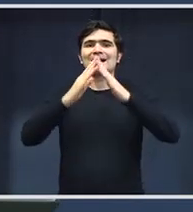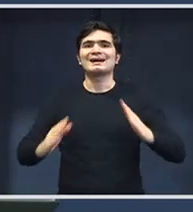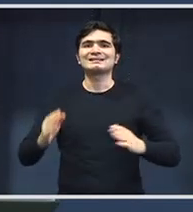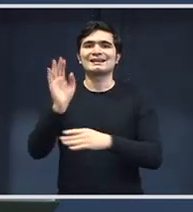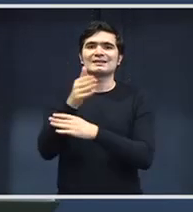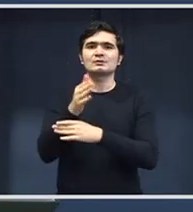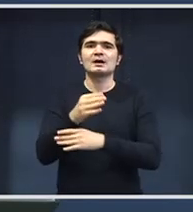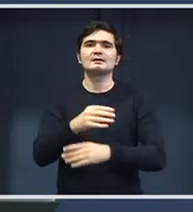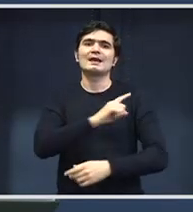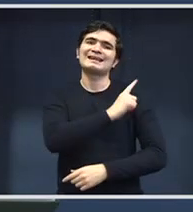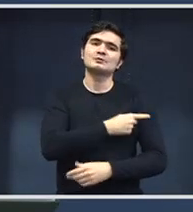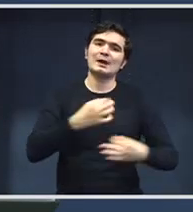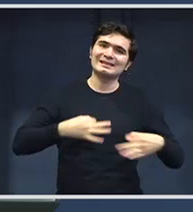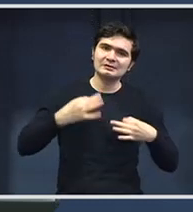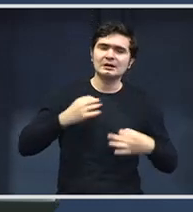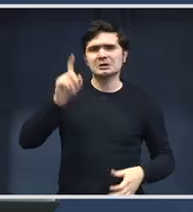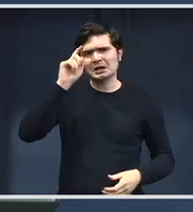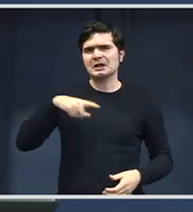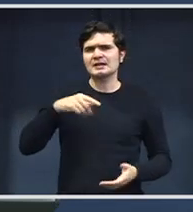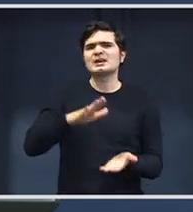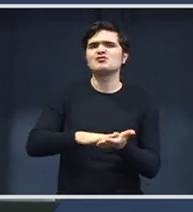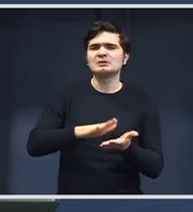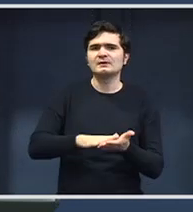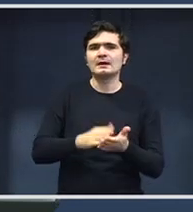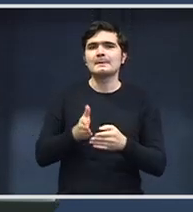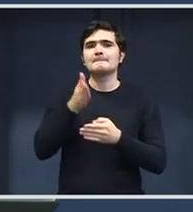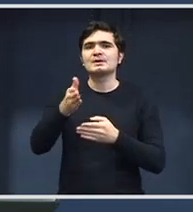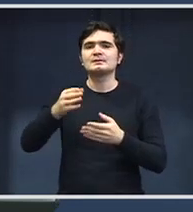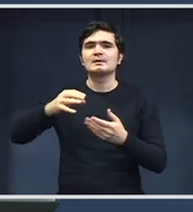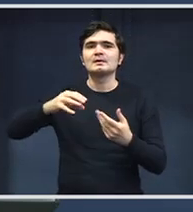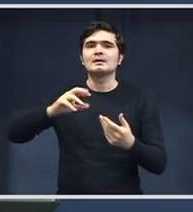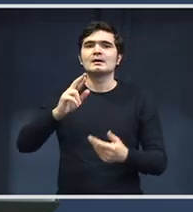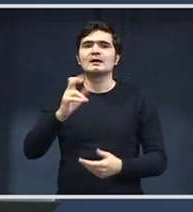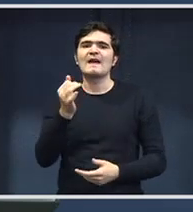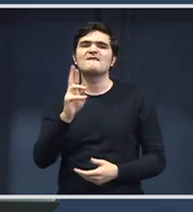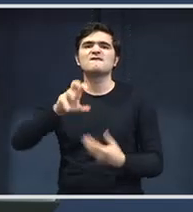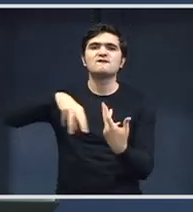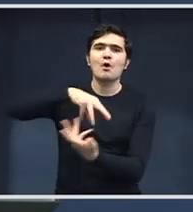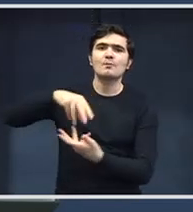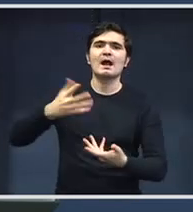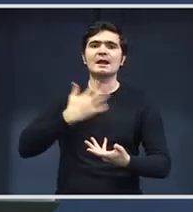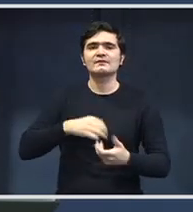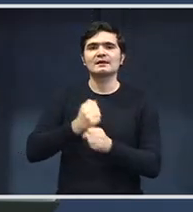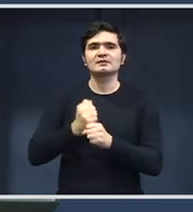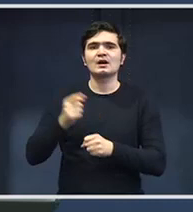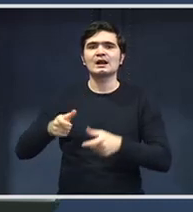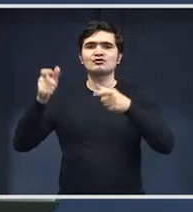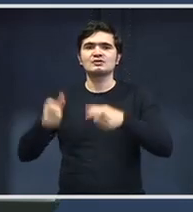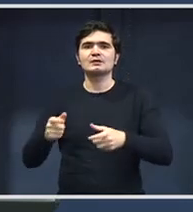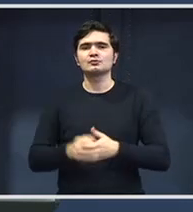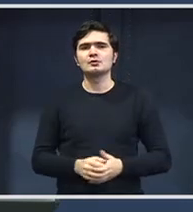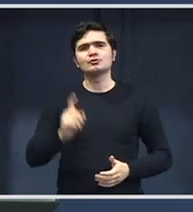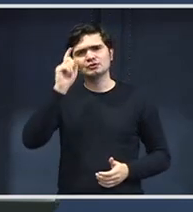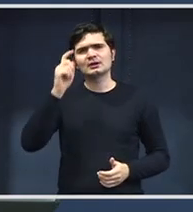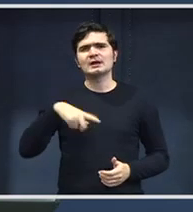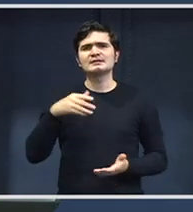Asigurări de Sănătate. Cred că este justificată prin reformele pe care vor să le facă în acest sector și cred că